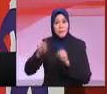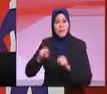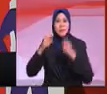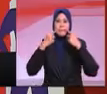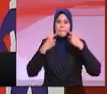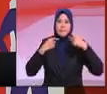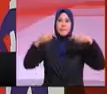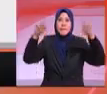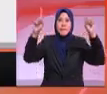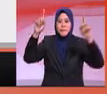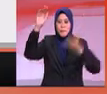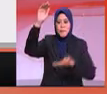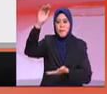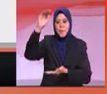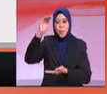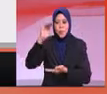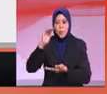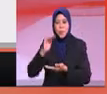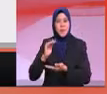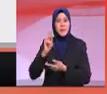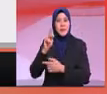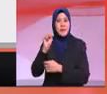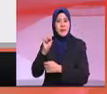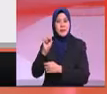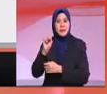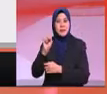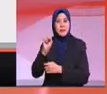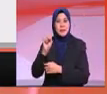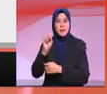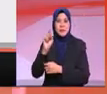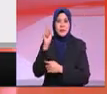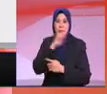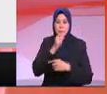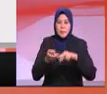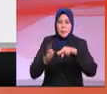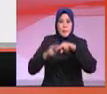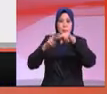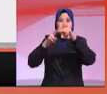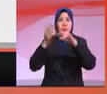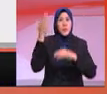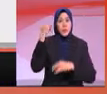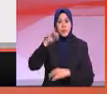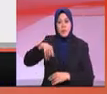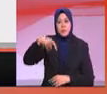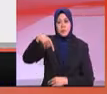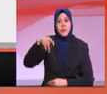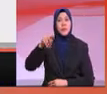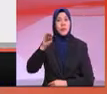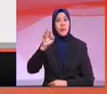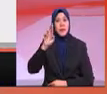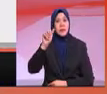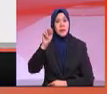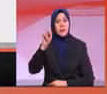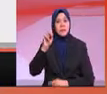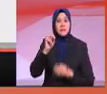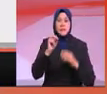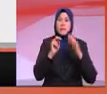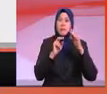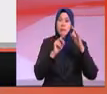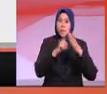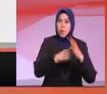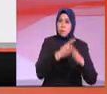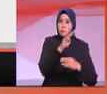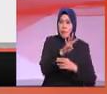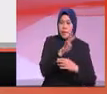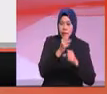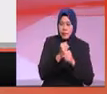menurunkan kes meningkat secara mendadak. Contohnya JP Morgan pada 14 April telah menjangkakan kita